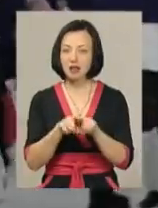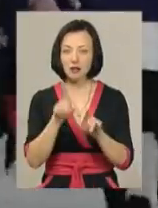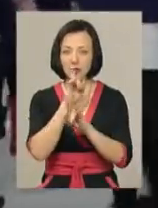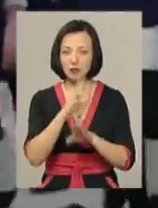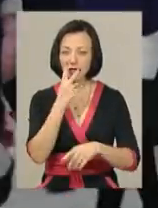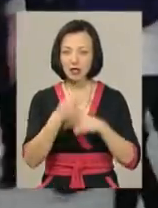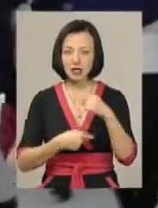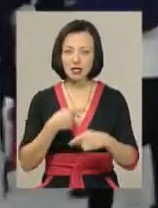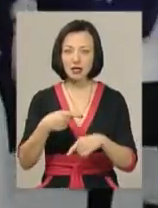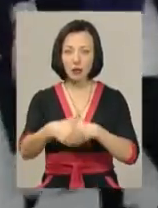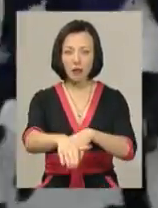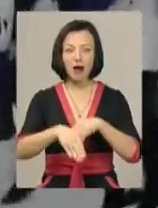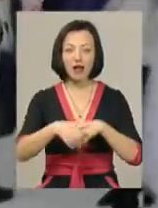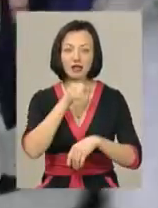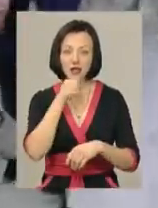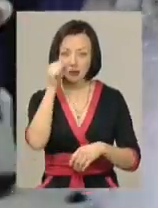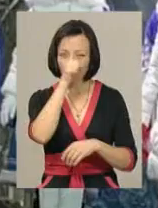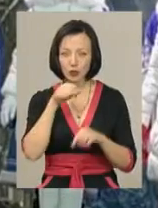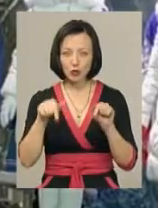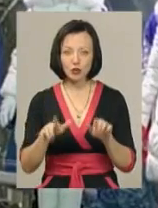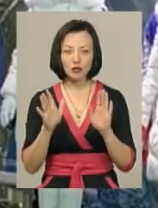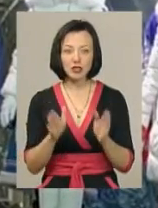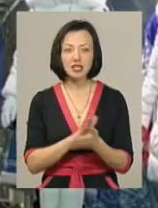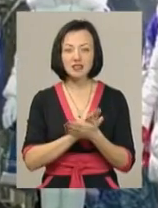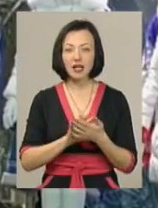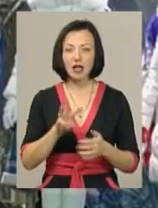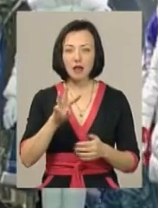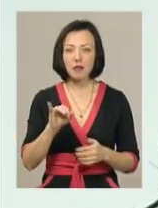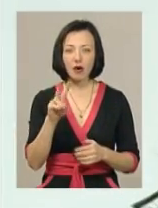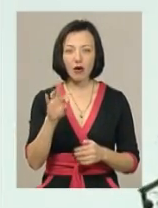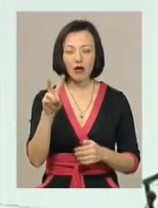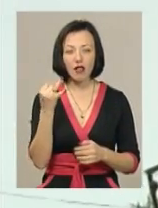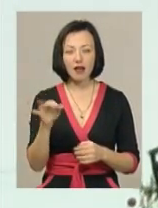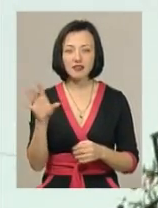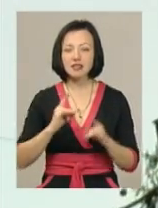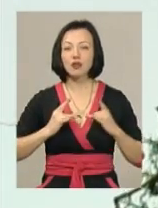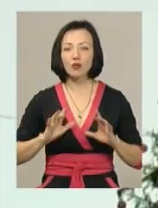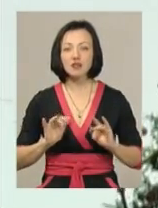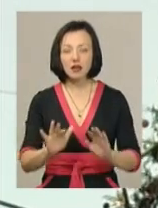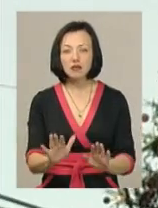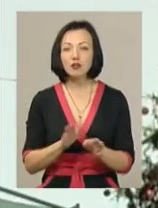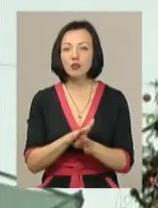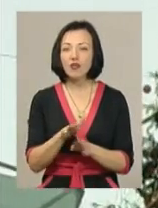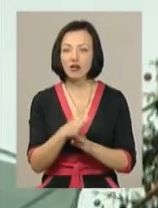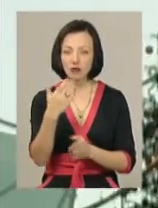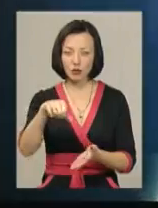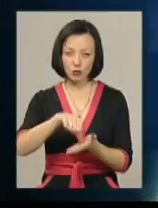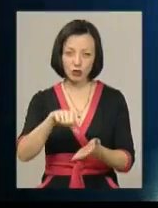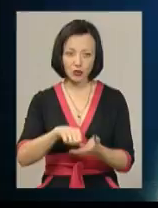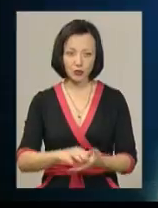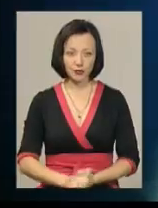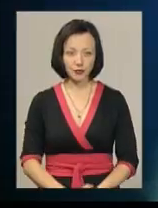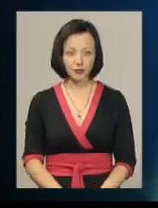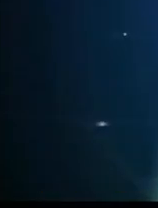буде традиційного параду сивобородих тут царюватиме Святий Миколай усі святкові заходи відбуватимуться винятково за його